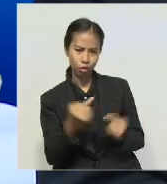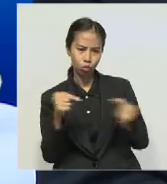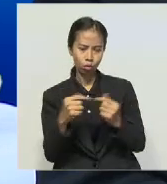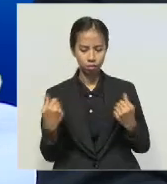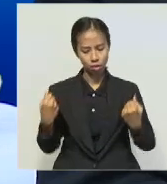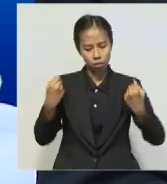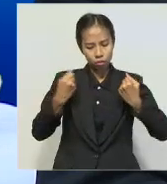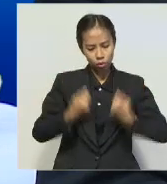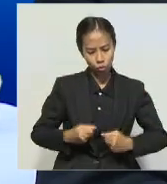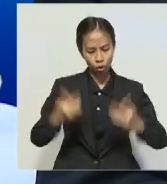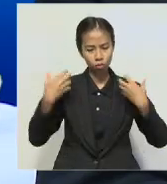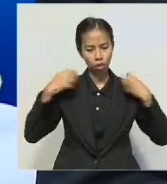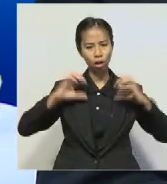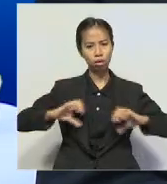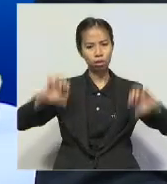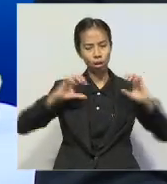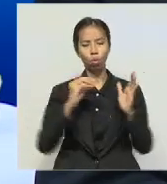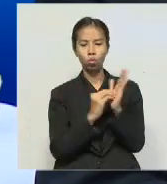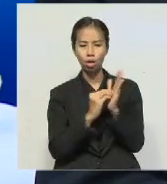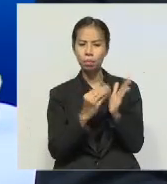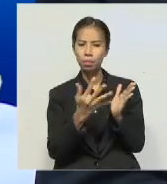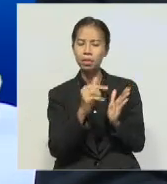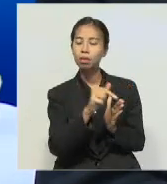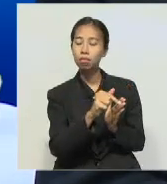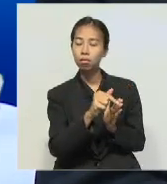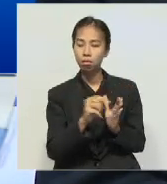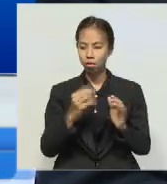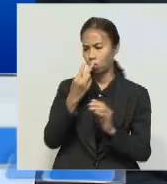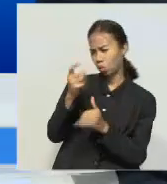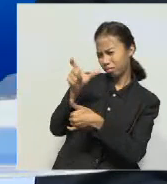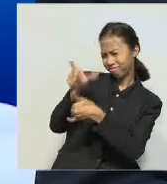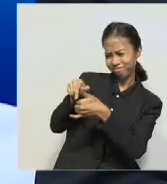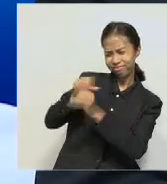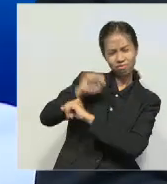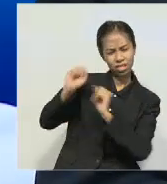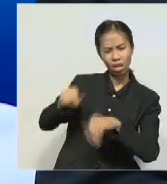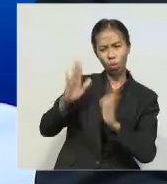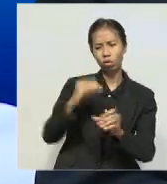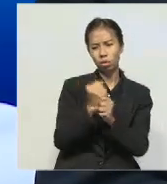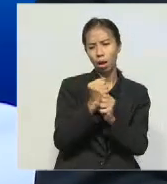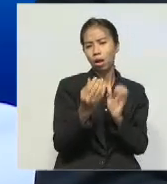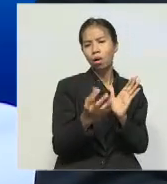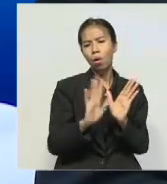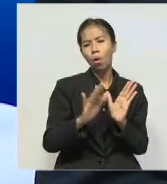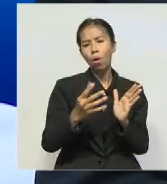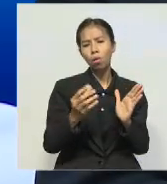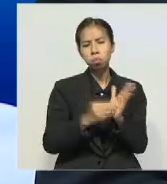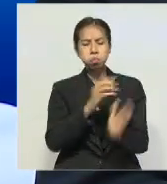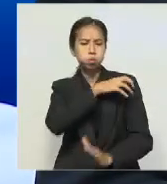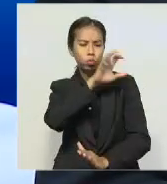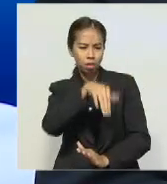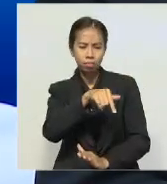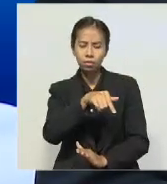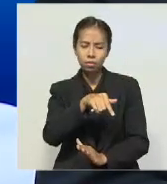แบบข้าราชการกรุงเทพมหานครหรือลูกจ้างกรุงเทพมหานครเนี่ยแล้วก็ออกใบเสร็จอย่างถูกต้องให้เนี่ยอย่